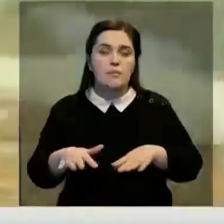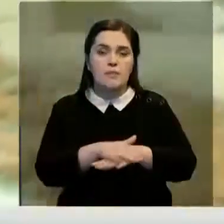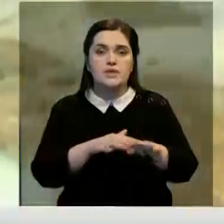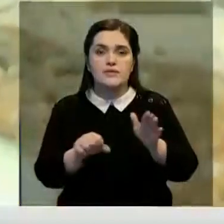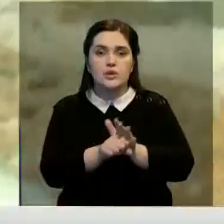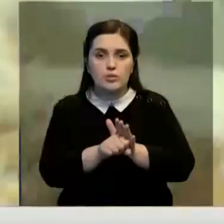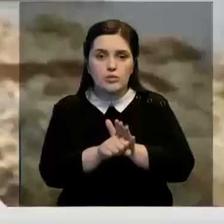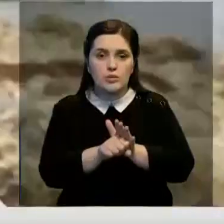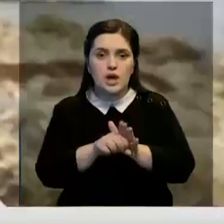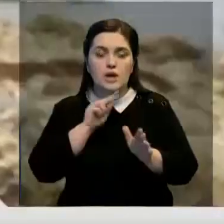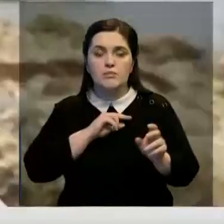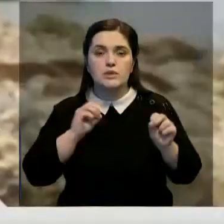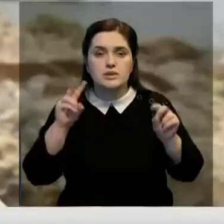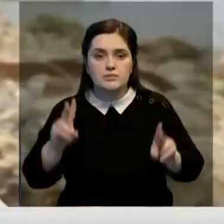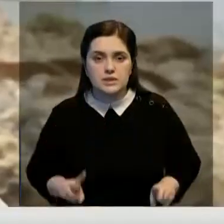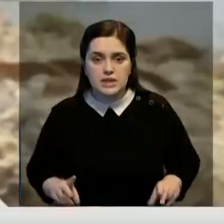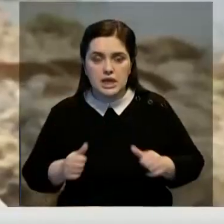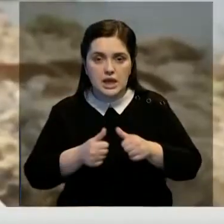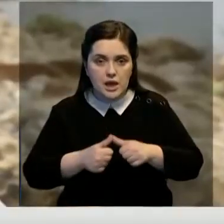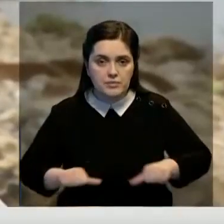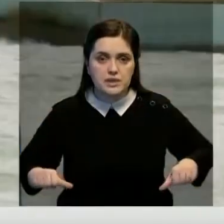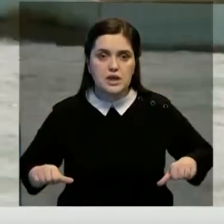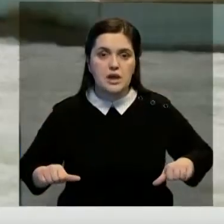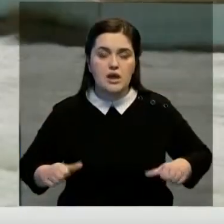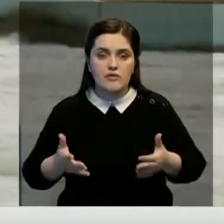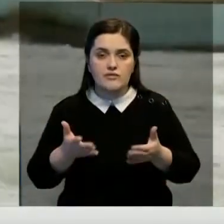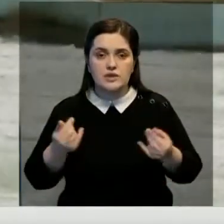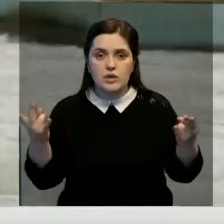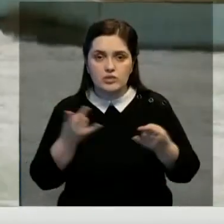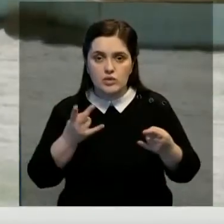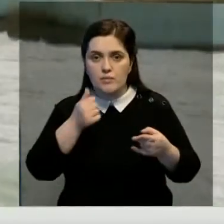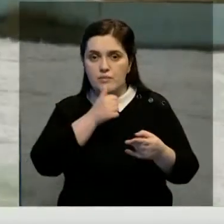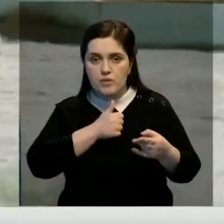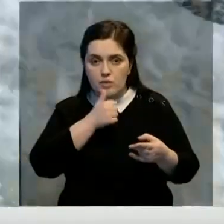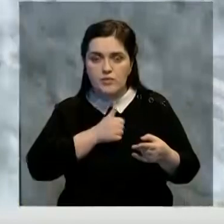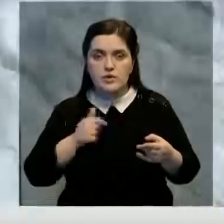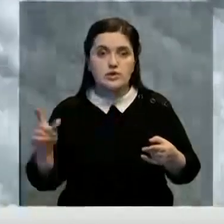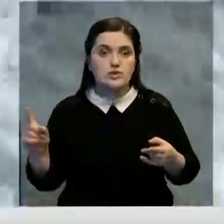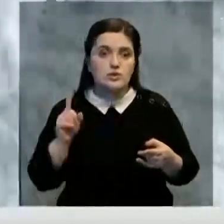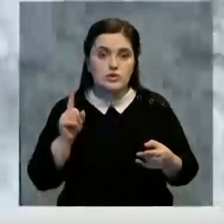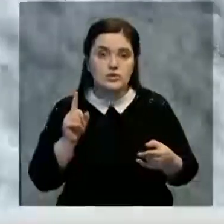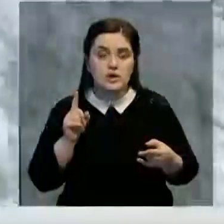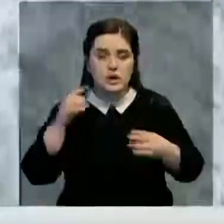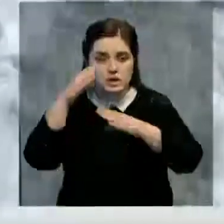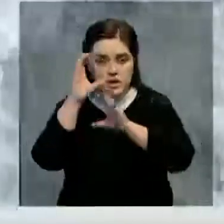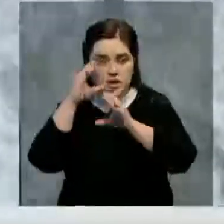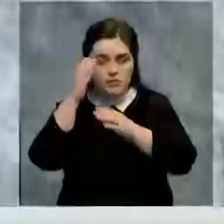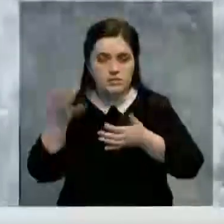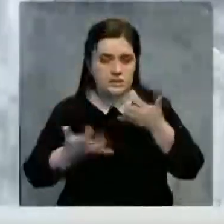причин массового мора на месте работает специальная комиссия. Необходимые пробы взяли и теперь ждут